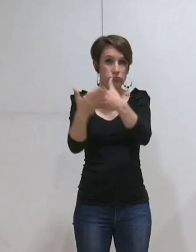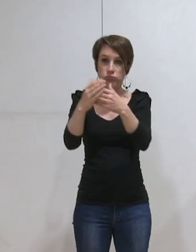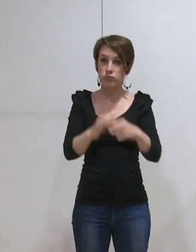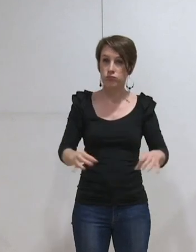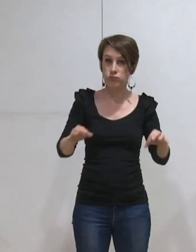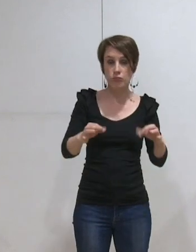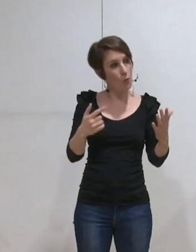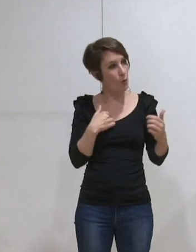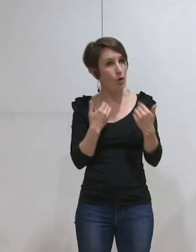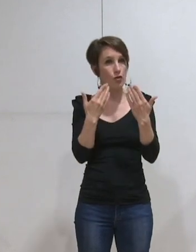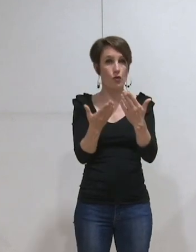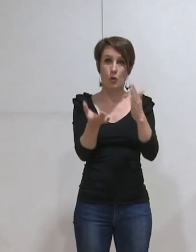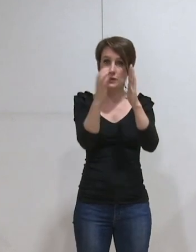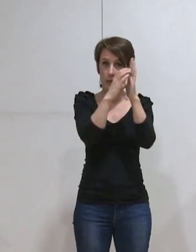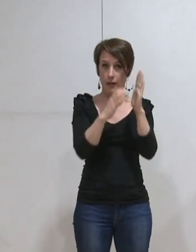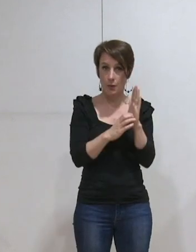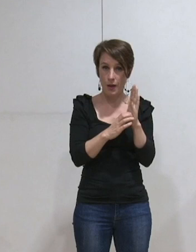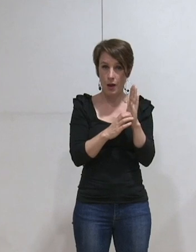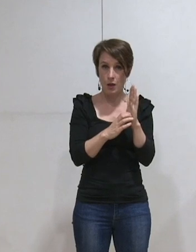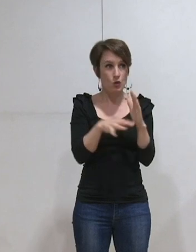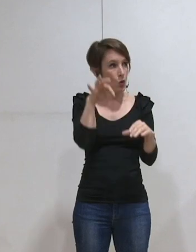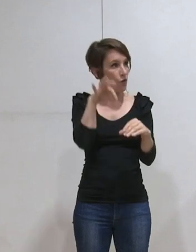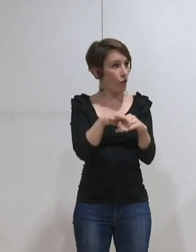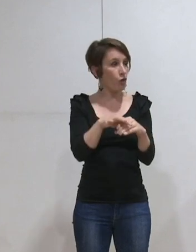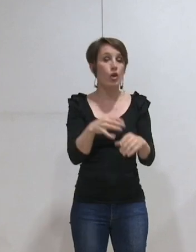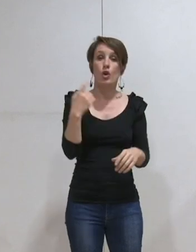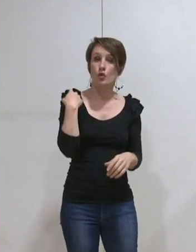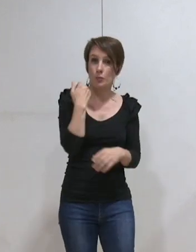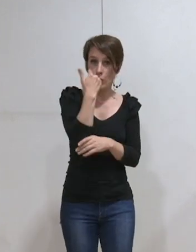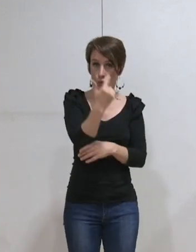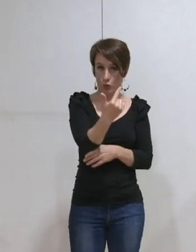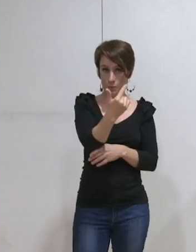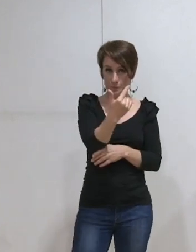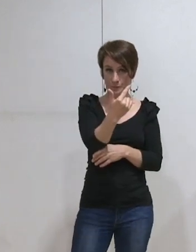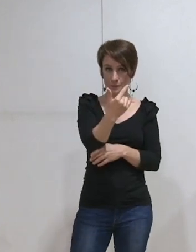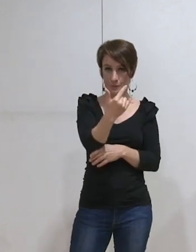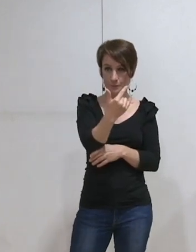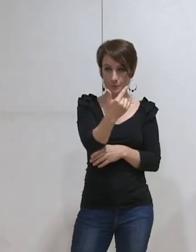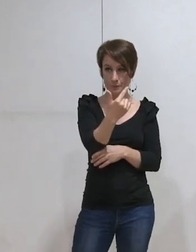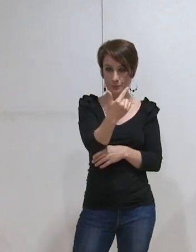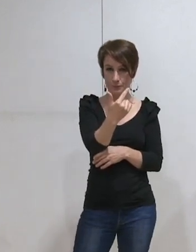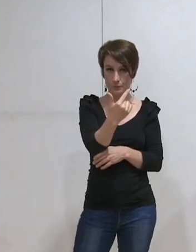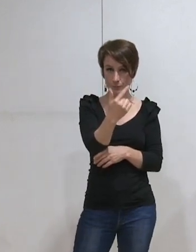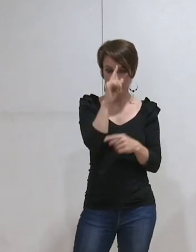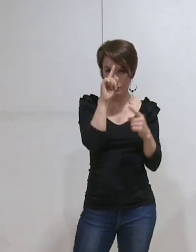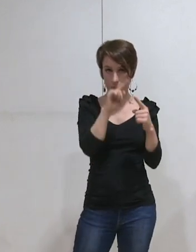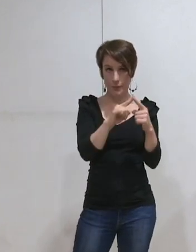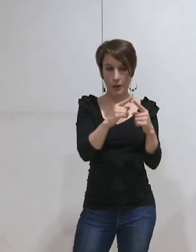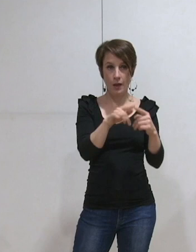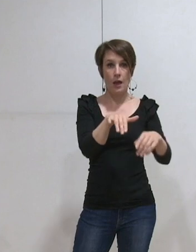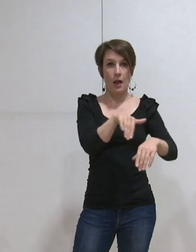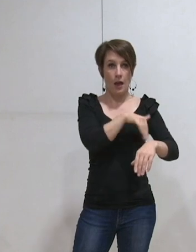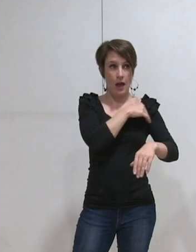ces deux délibérations au voix donc la délibération numéro 2 sur les transferts des personnels